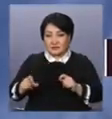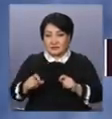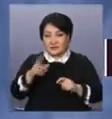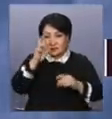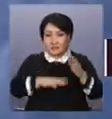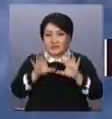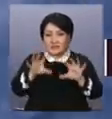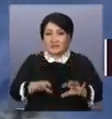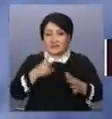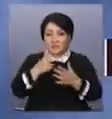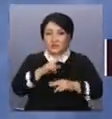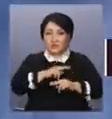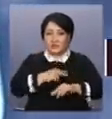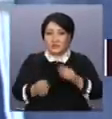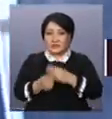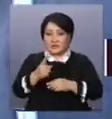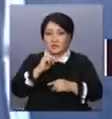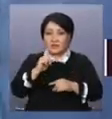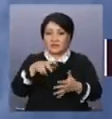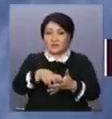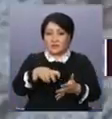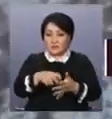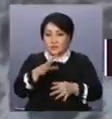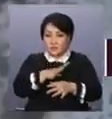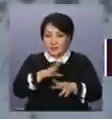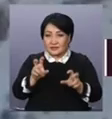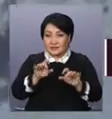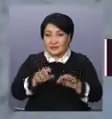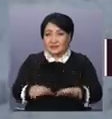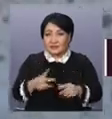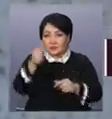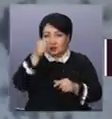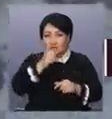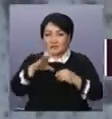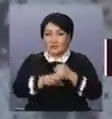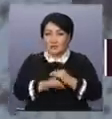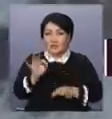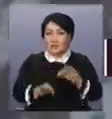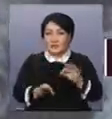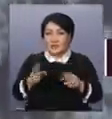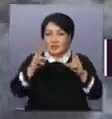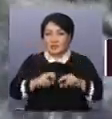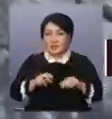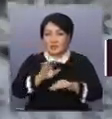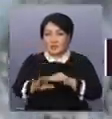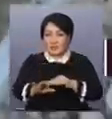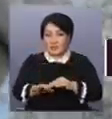жұмыс істеген екен. Олардың уақытша тіркеулері болыпты. Аталған іс осы айдың соңында соттың қарауына жолданбақ.